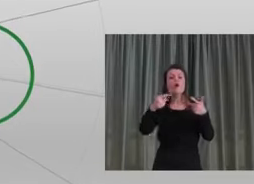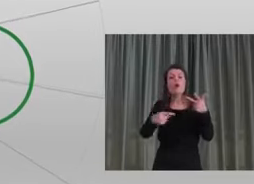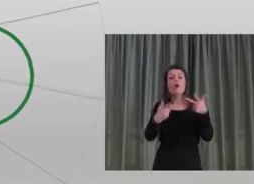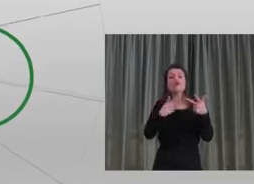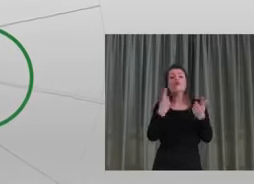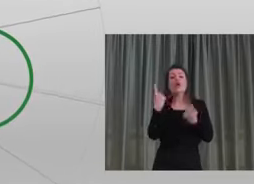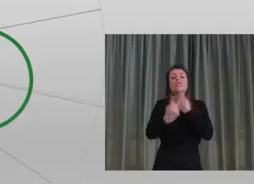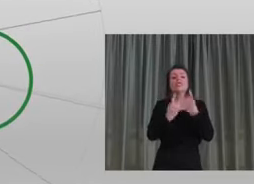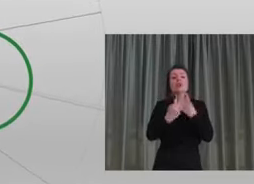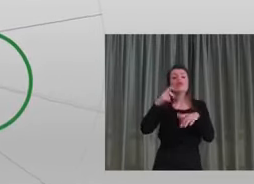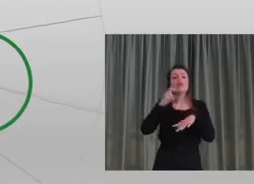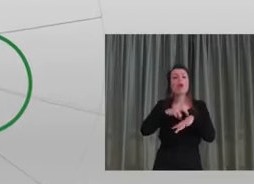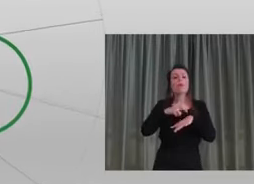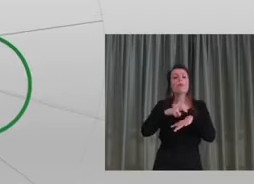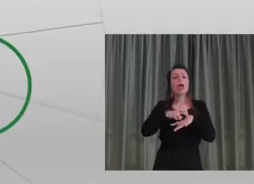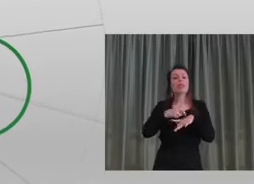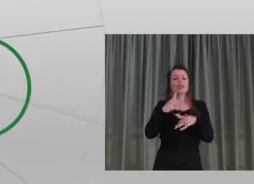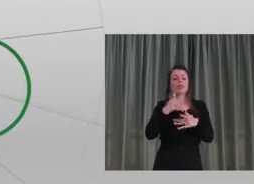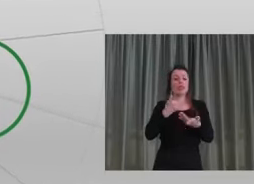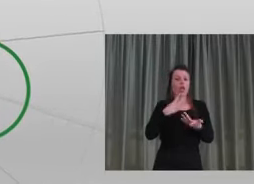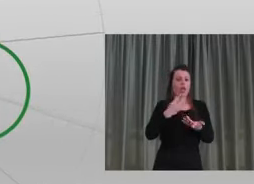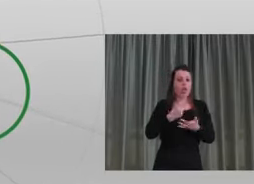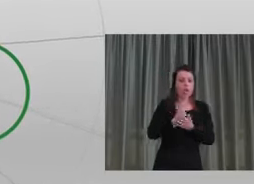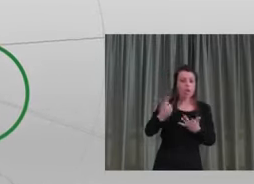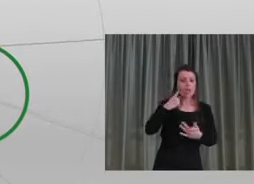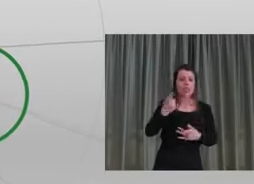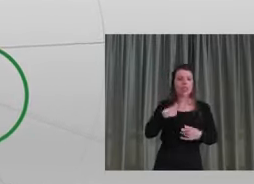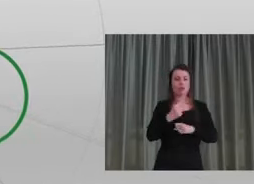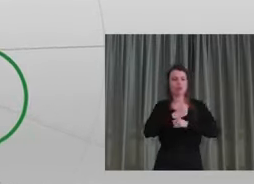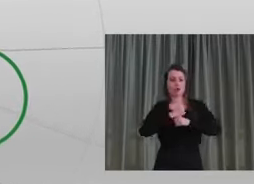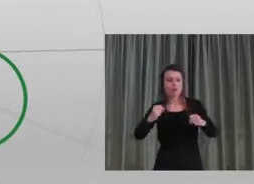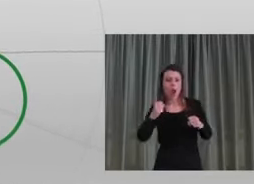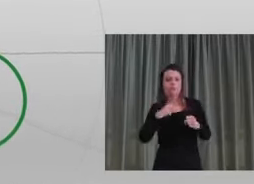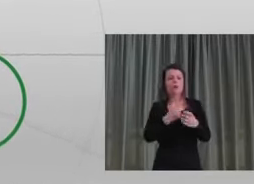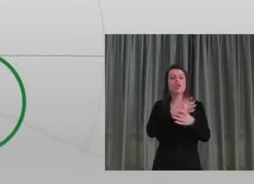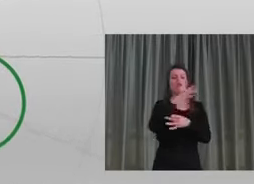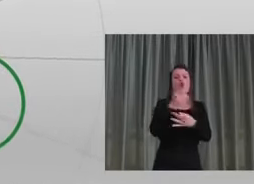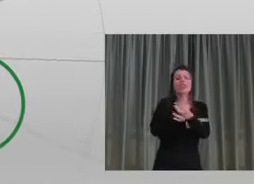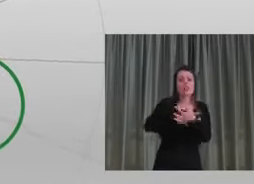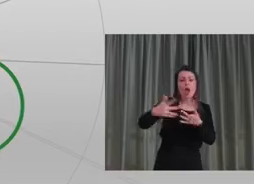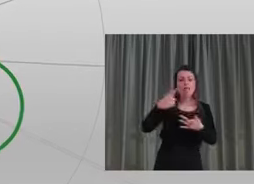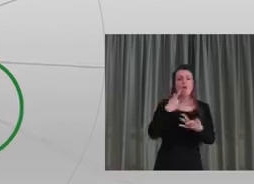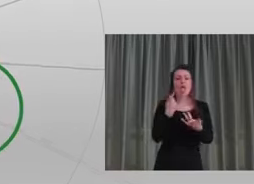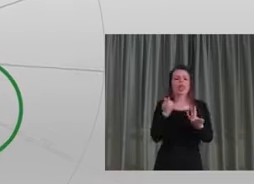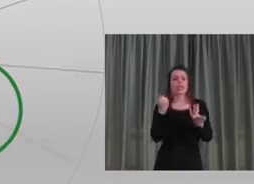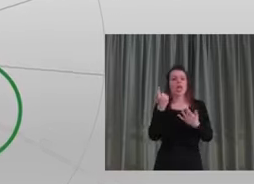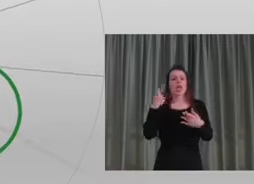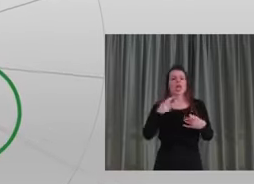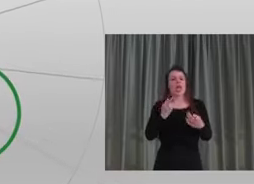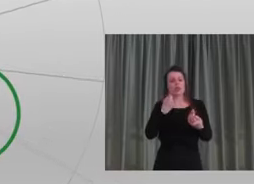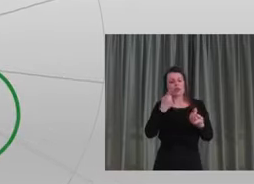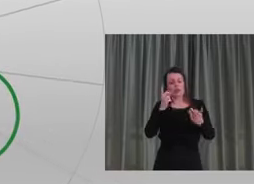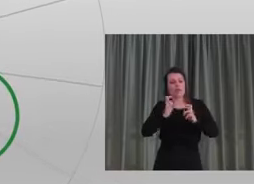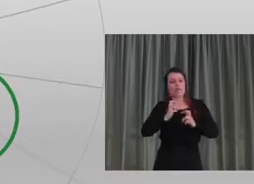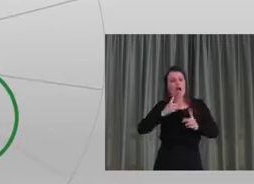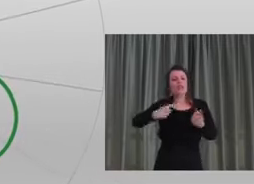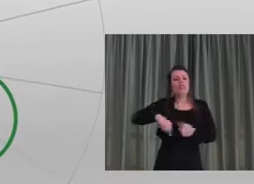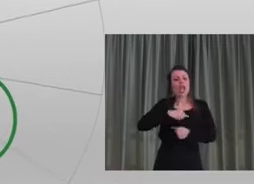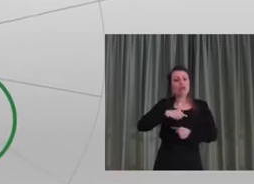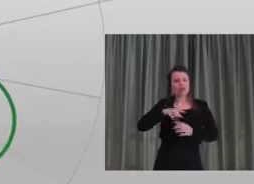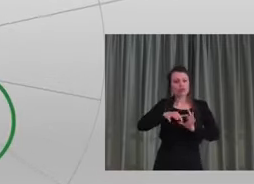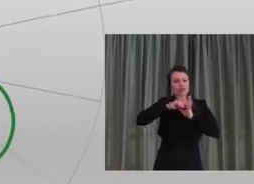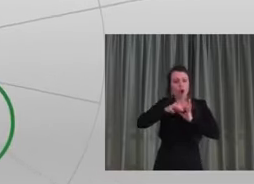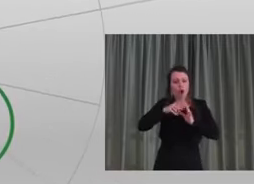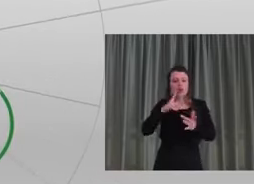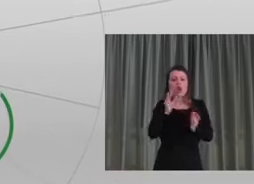sono in sovrappeso il diabete ol'ipertensione nessuna delle precedenti ecco questo è importante indicarlo e poi ecco